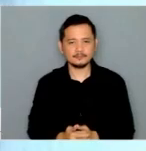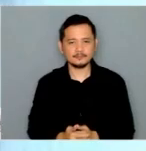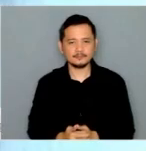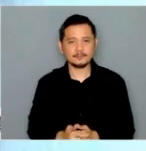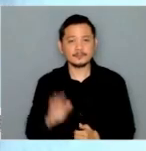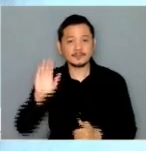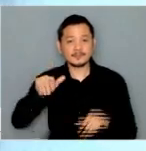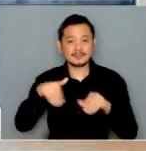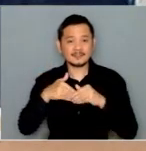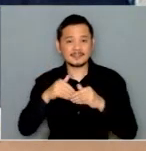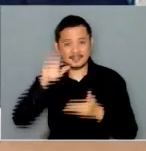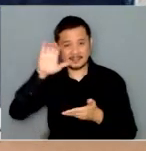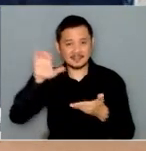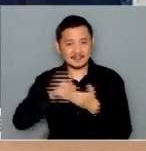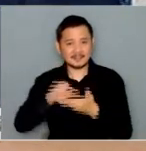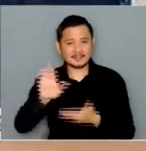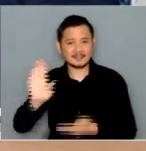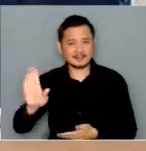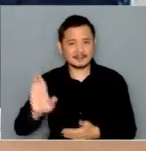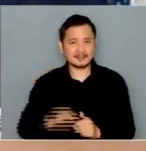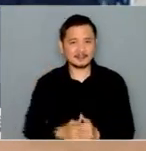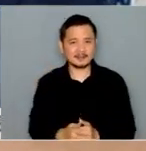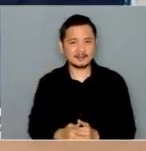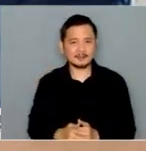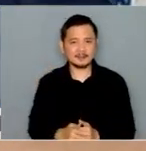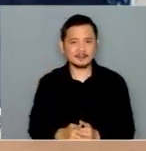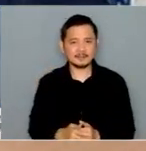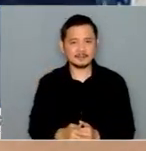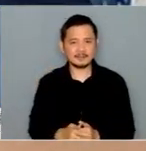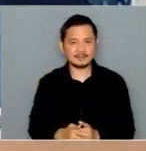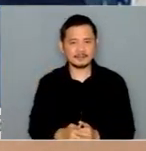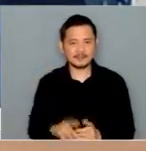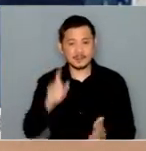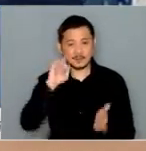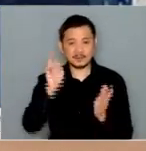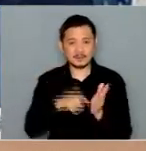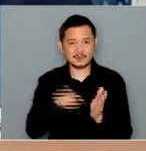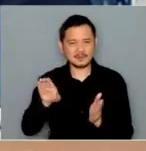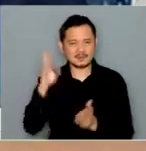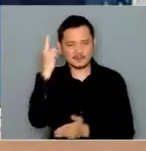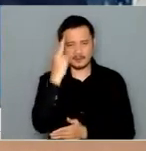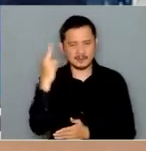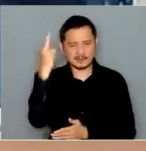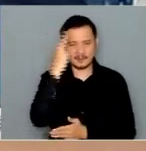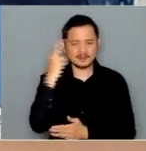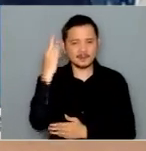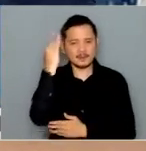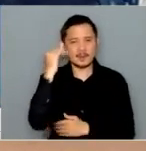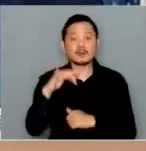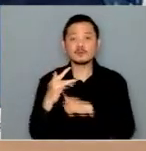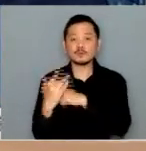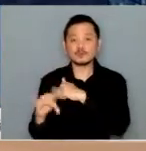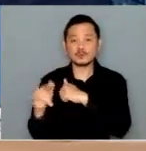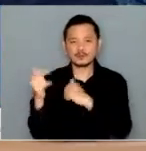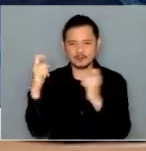niya. At yan yung isang nakikita namin dahilan, baka maaga siya nag-celebrate